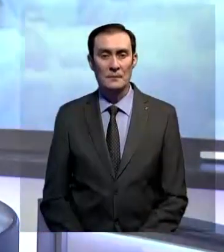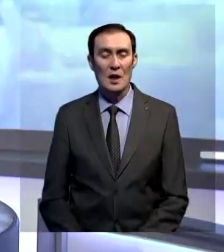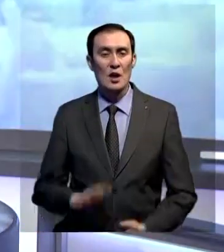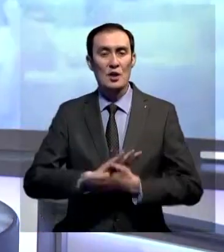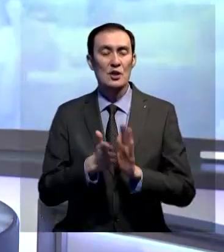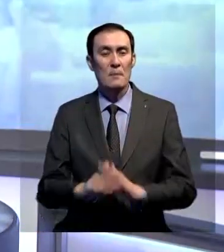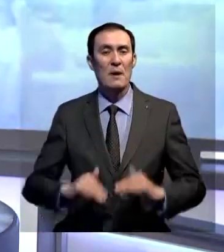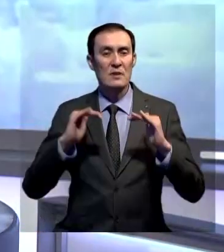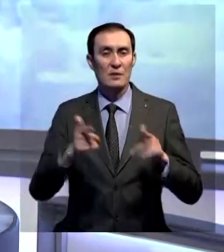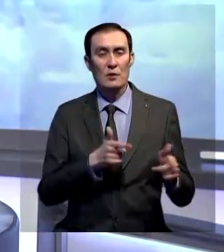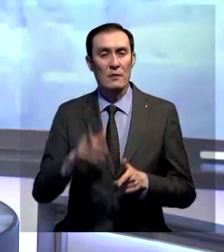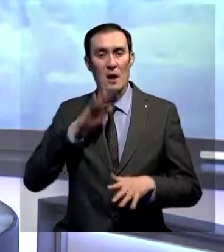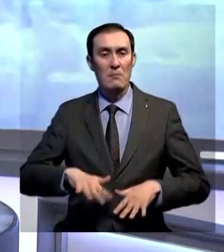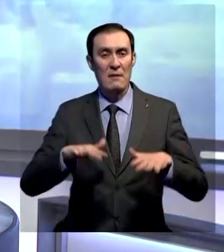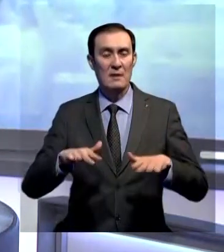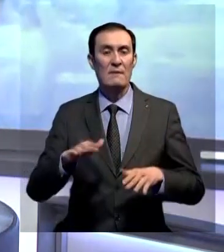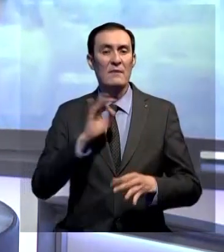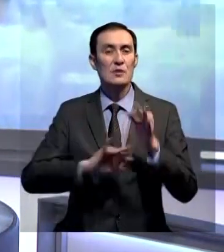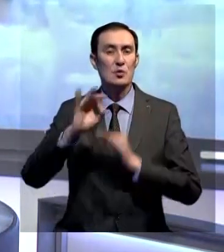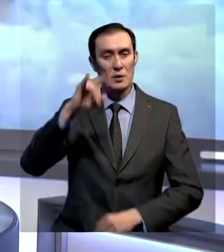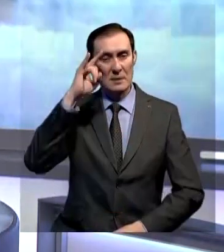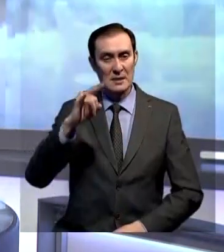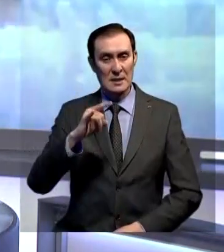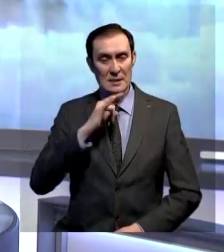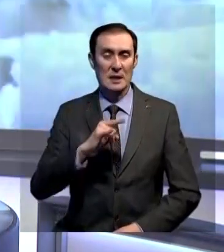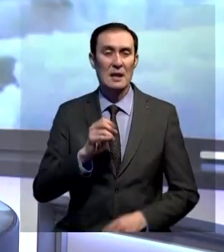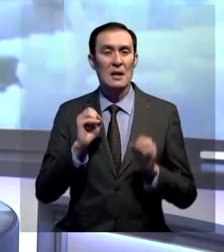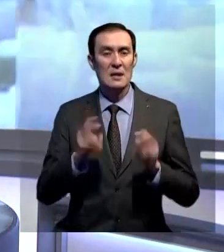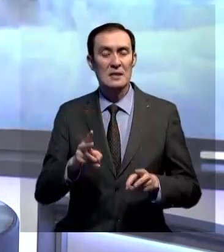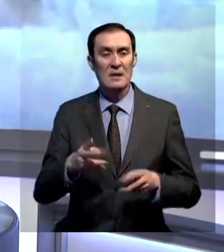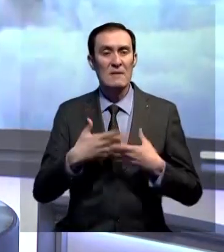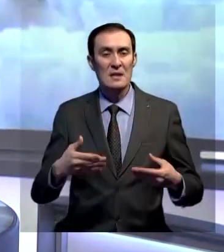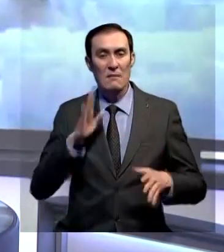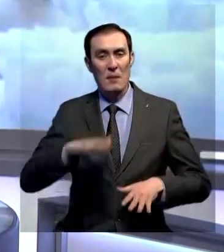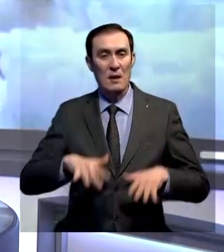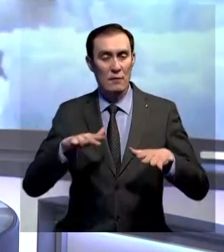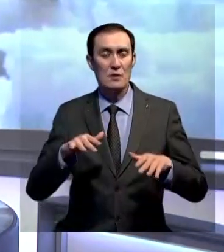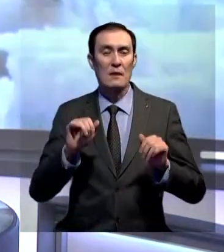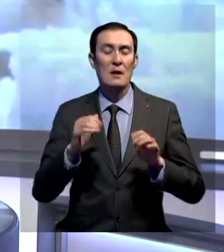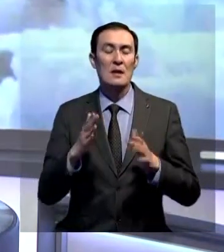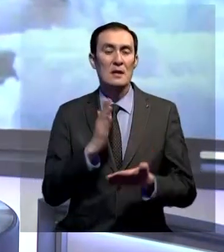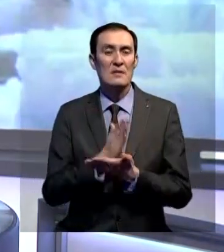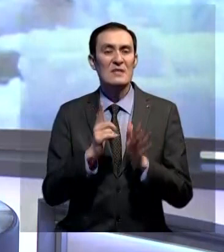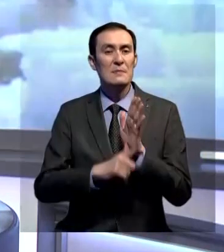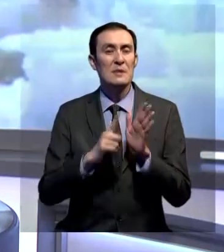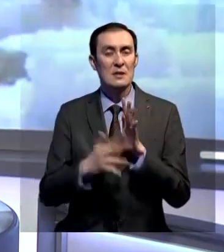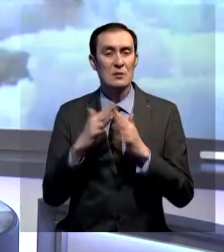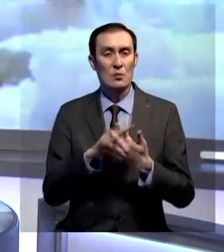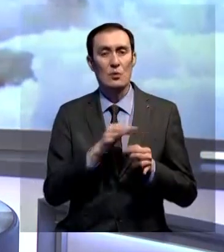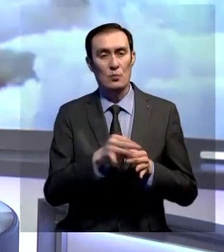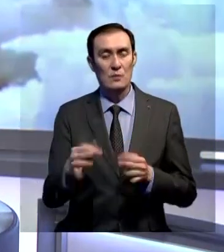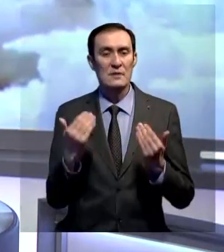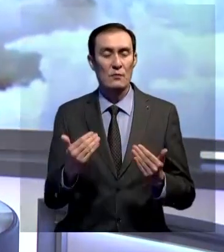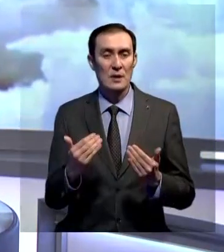Режим повышенной готовности к паводкам объявили в Восточном Казахстане. Риски весеннего половодья сохраняются в 70 населенных пунктах региона.